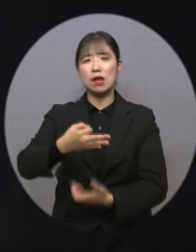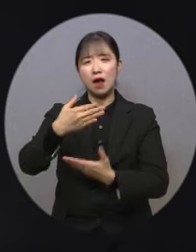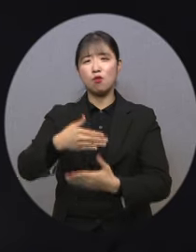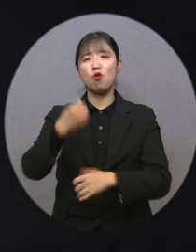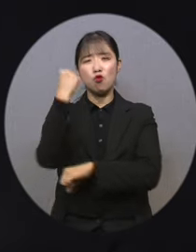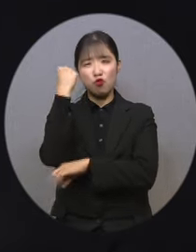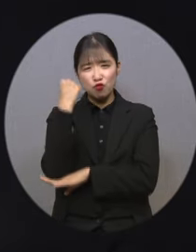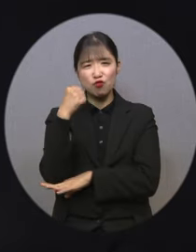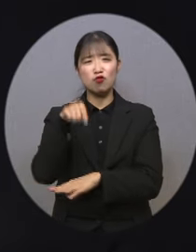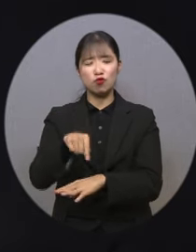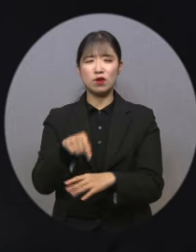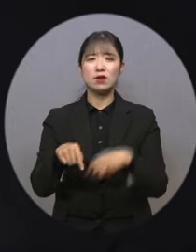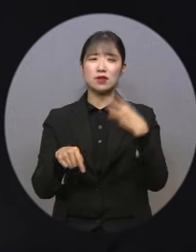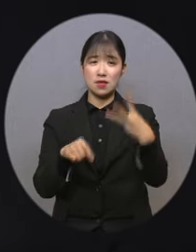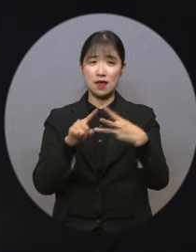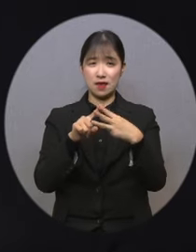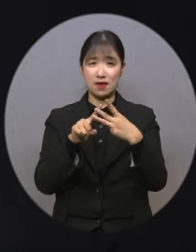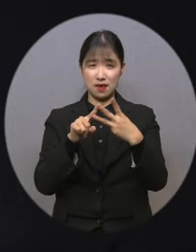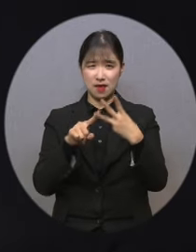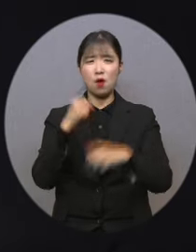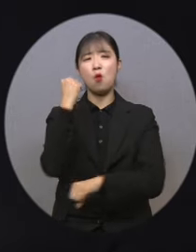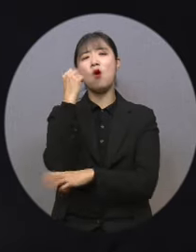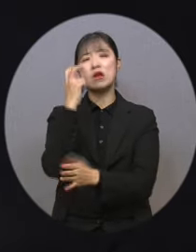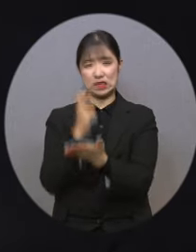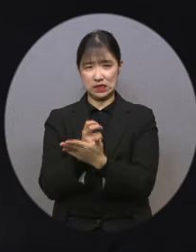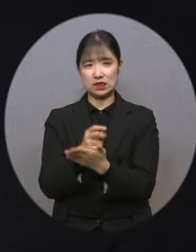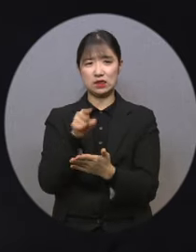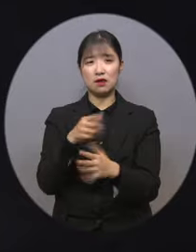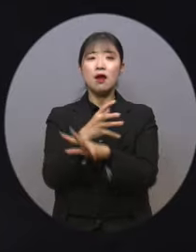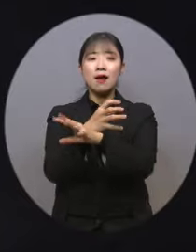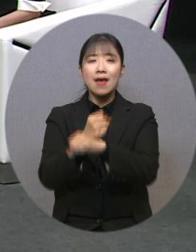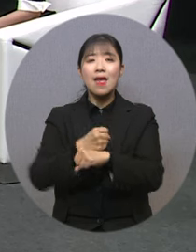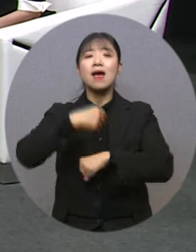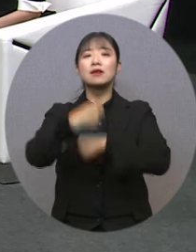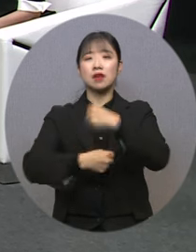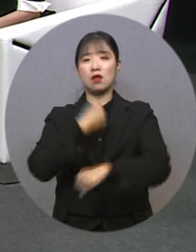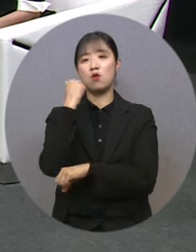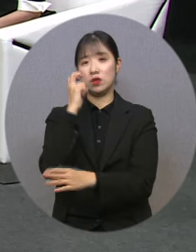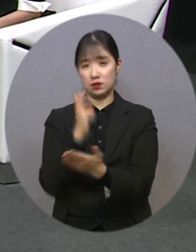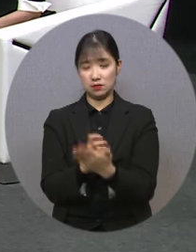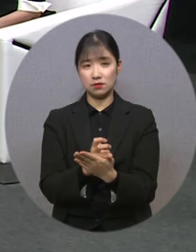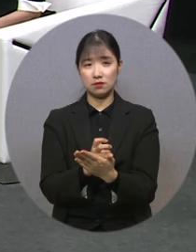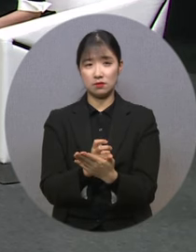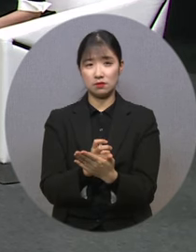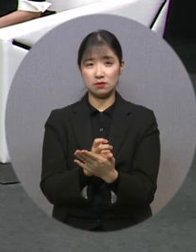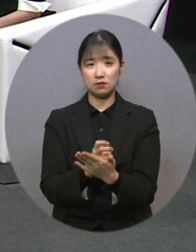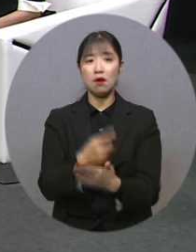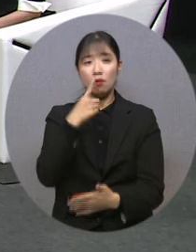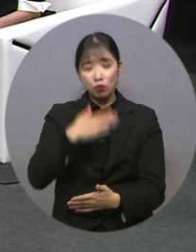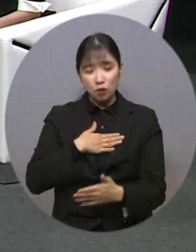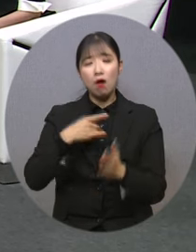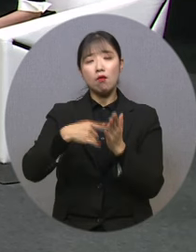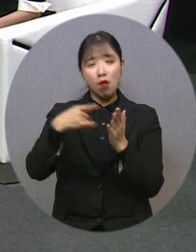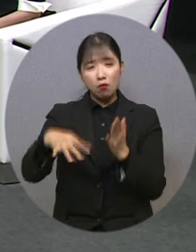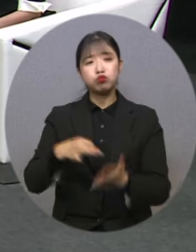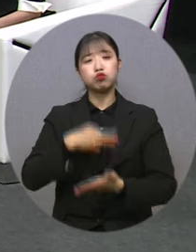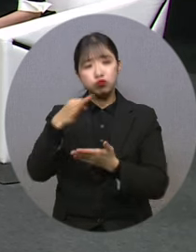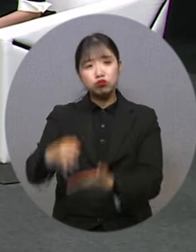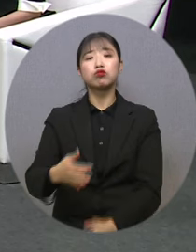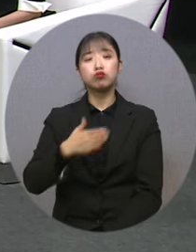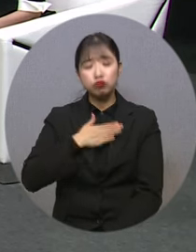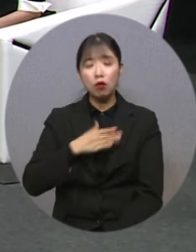3대 원칙 이자 먼지 개 합자 의원직 아내가 생업 내니까 내 스스로